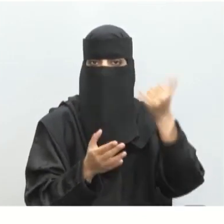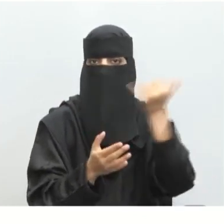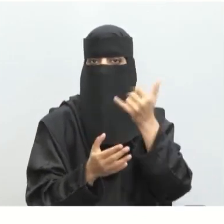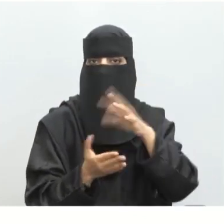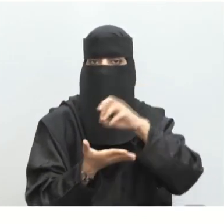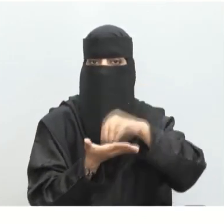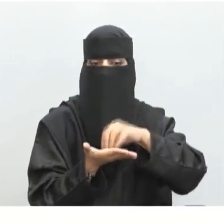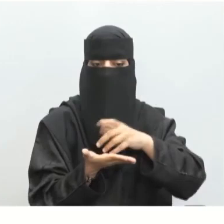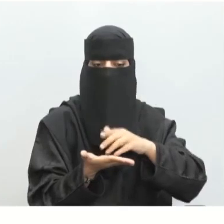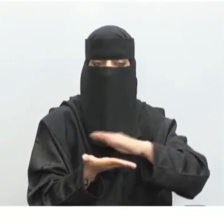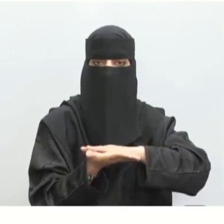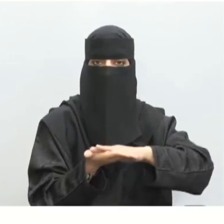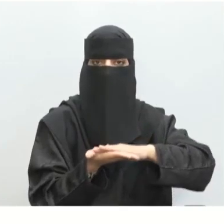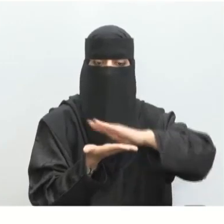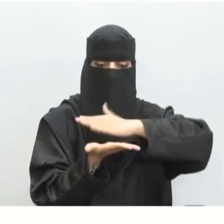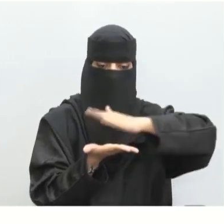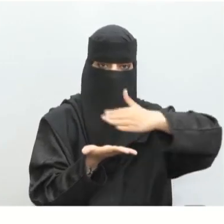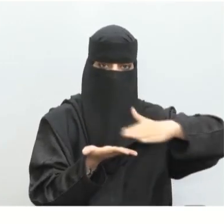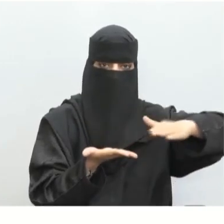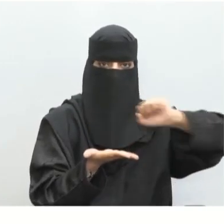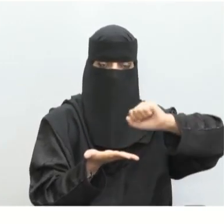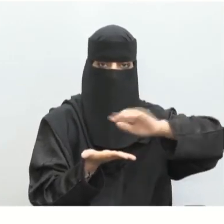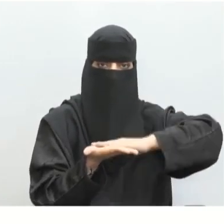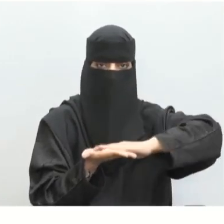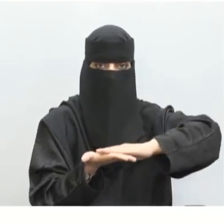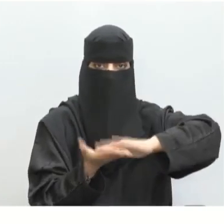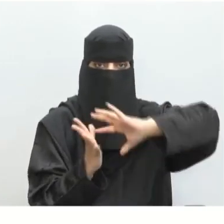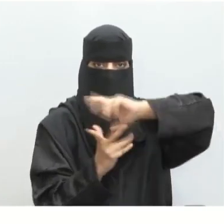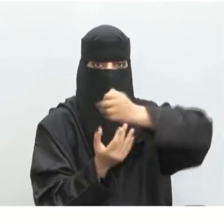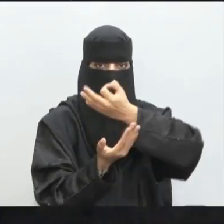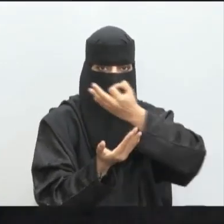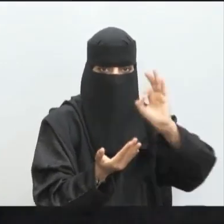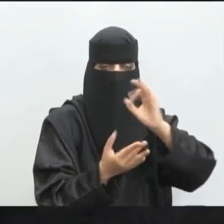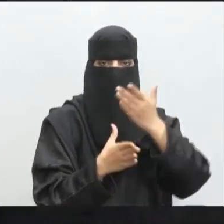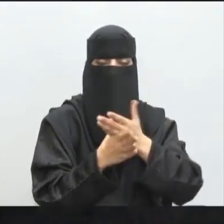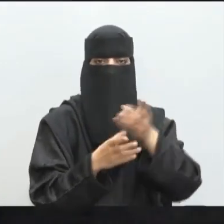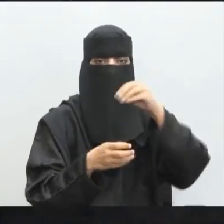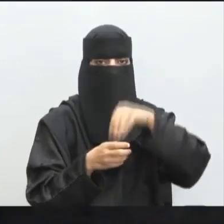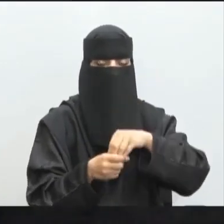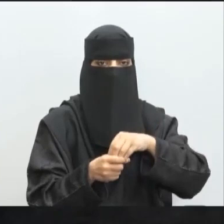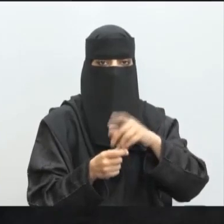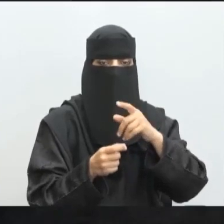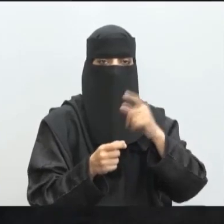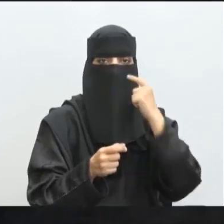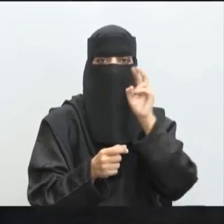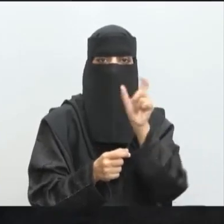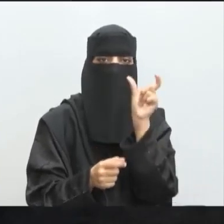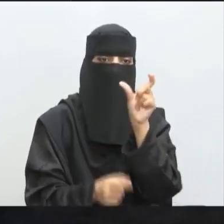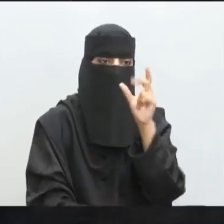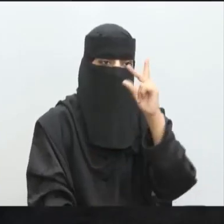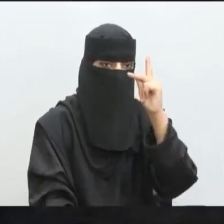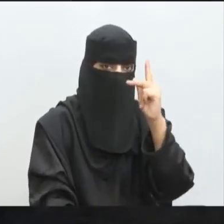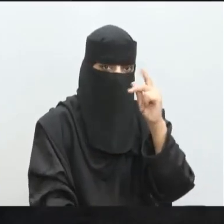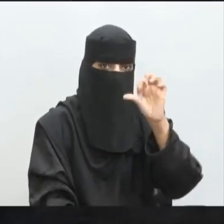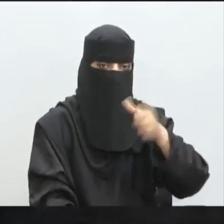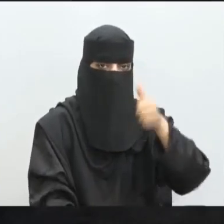تمثل رائعين ظواهر سطح الارض ماذا تشمل عندما نقول ظواهر سطح الارض